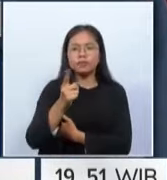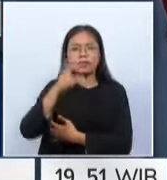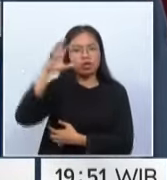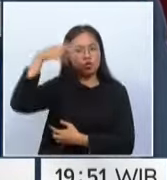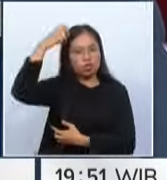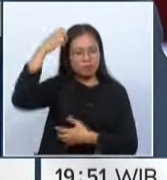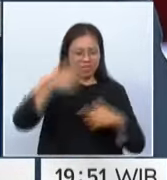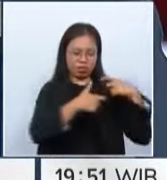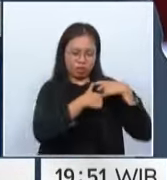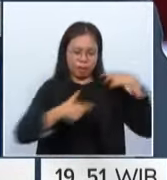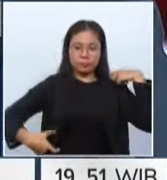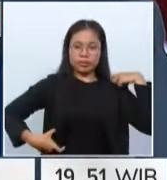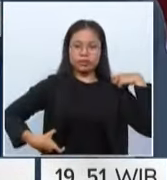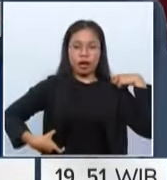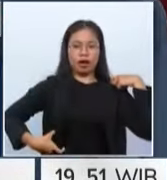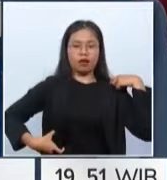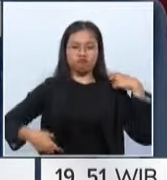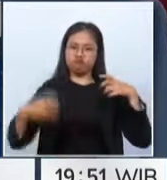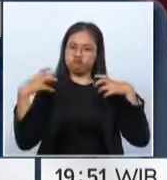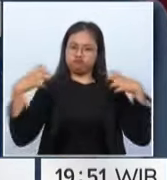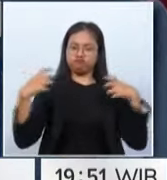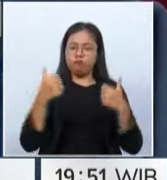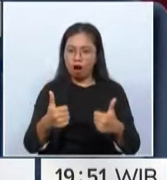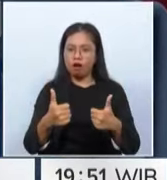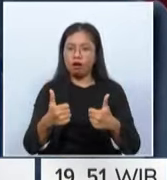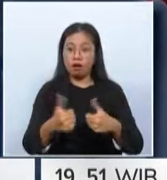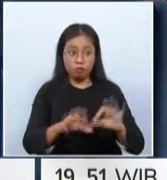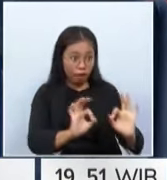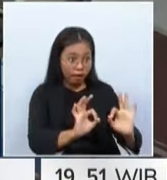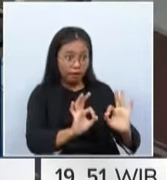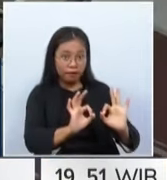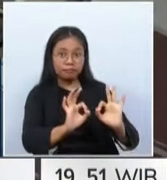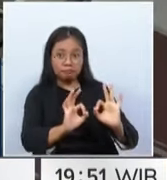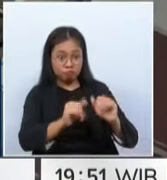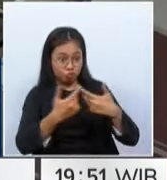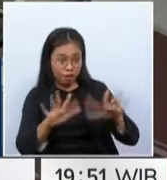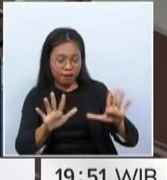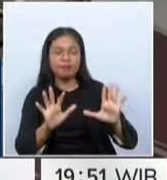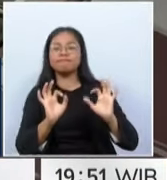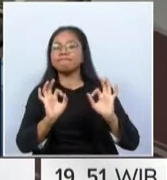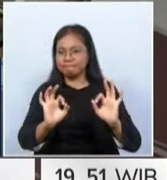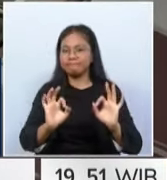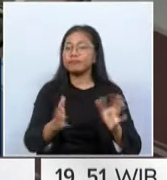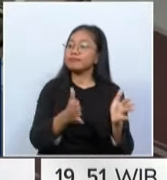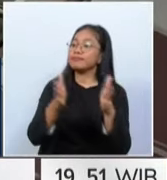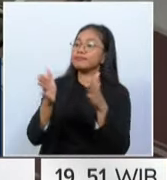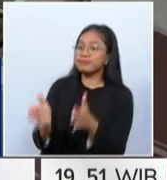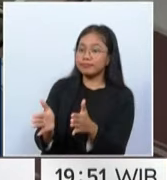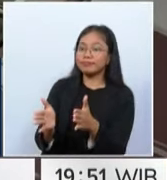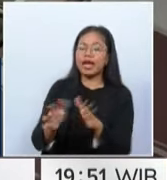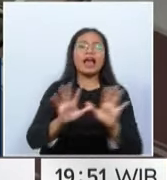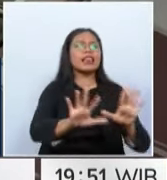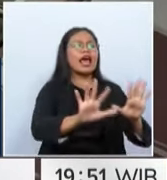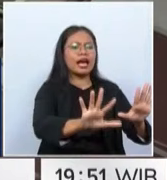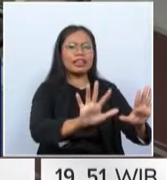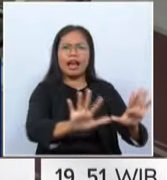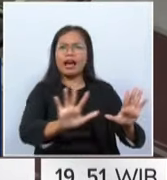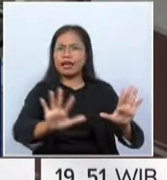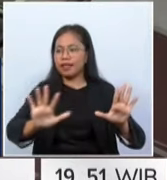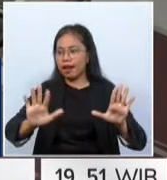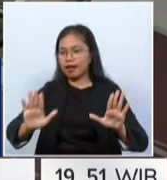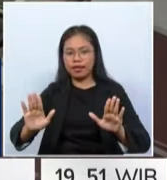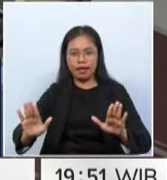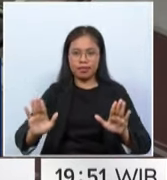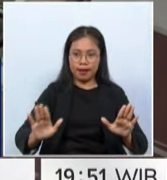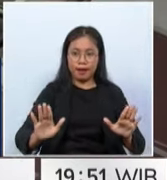Masih sisa waktu I baik cukup dan sekarang harap tenang hadirin Harap tenang kita berikan